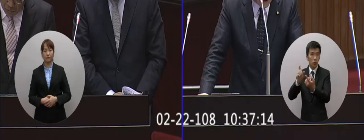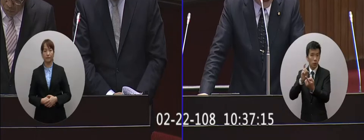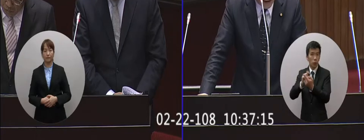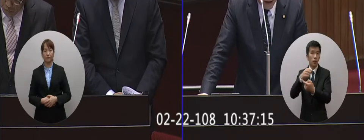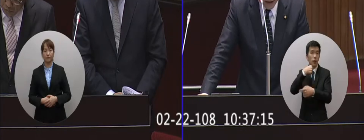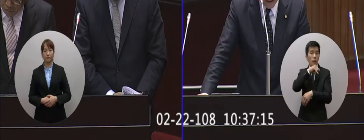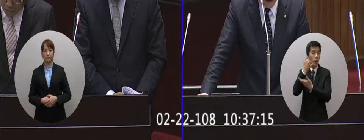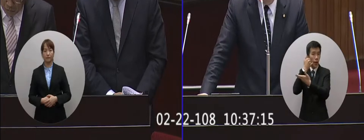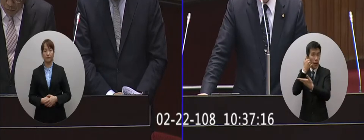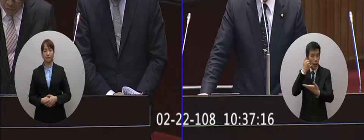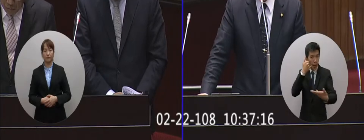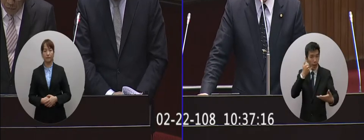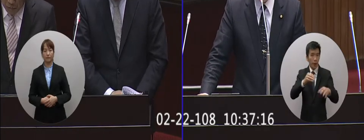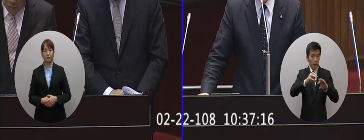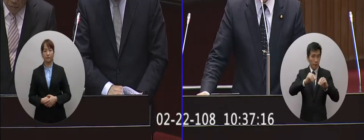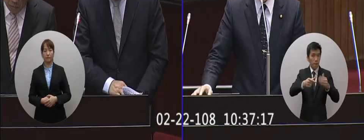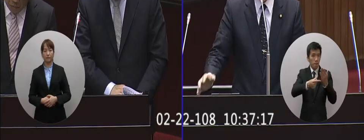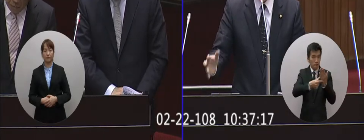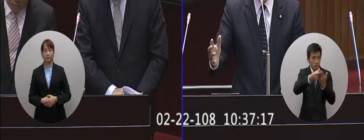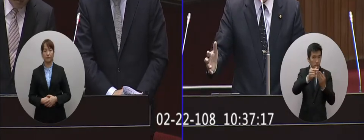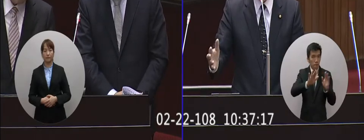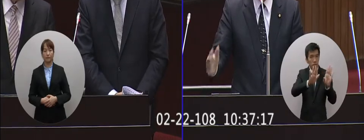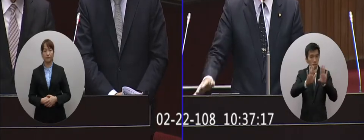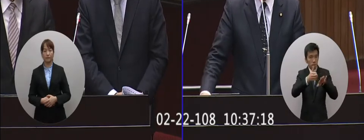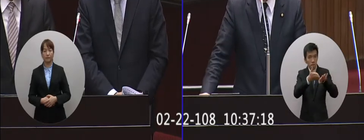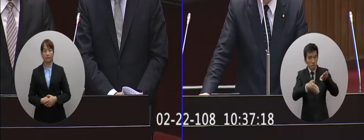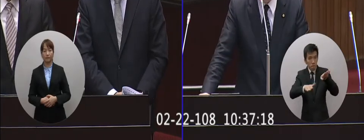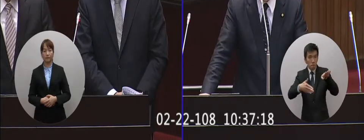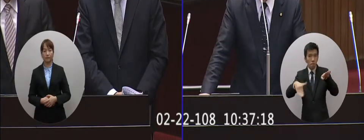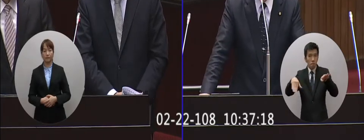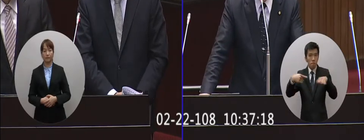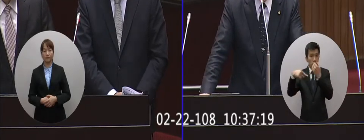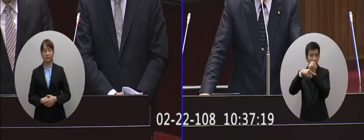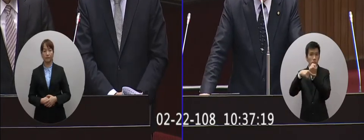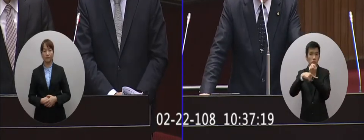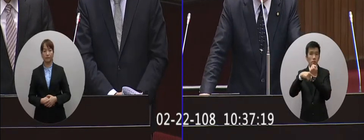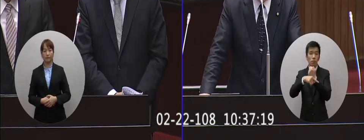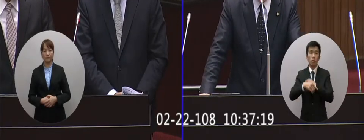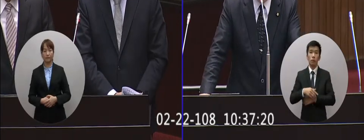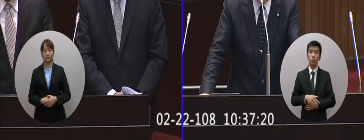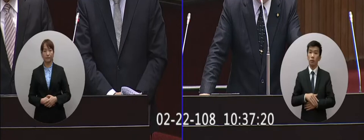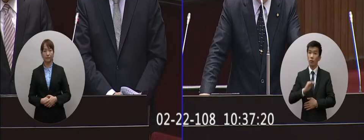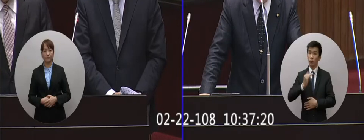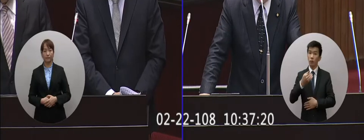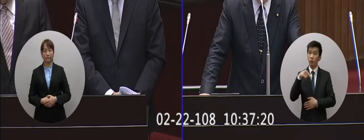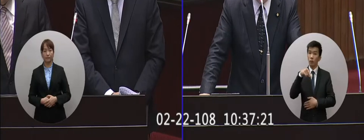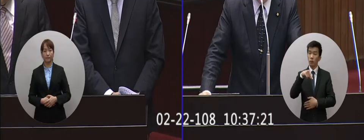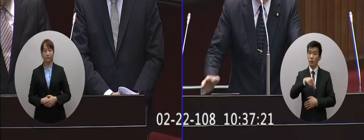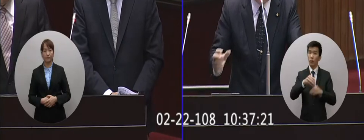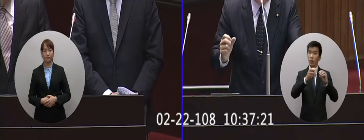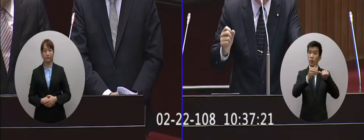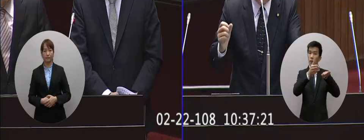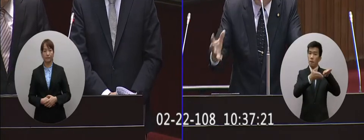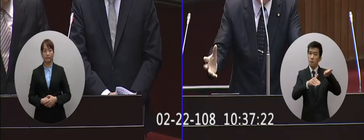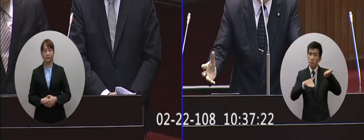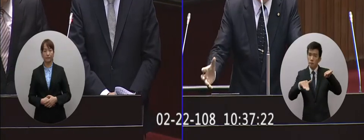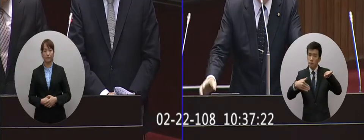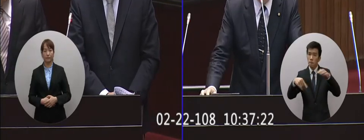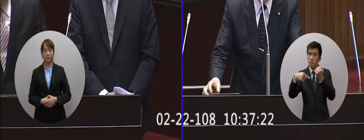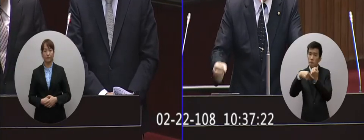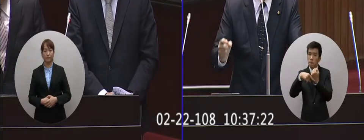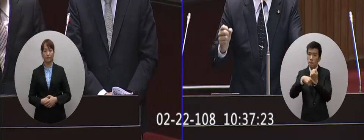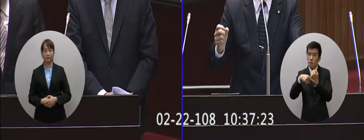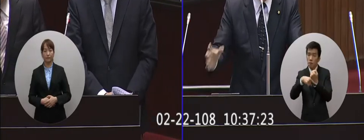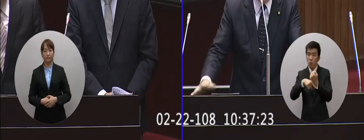地质它的资料，但是我们要去取得这一些地质地形资料，我们国家花了